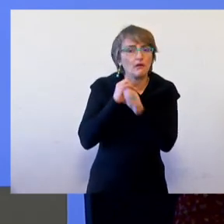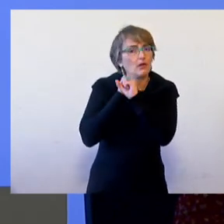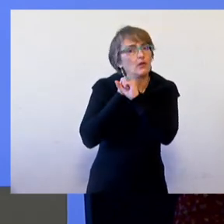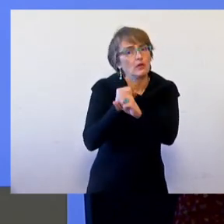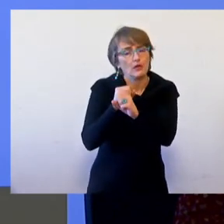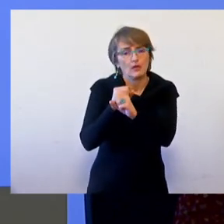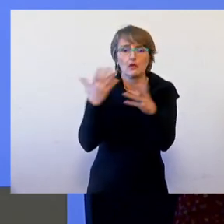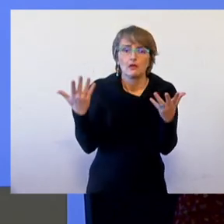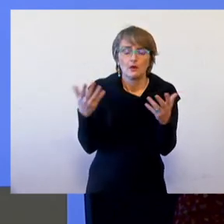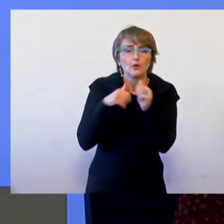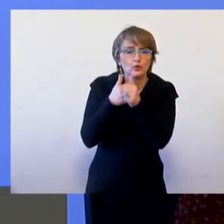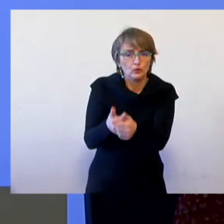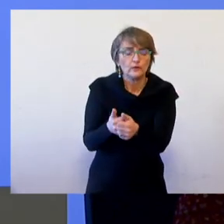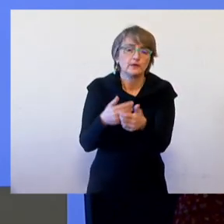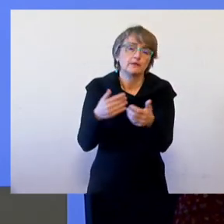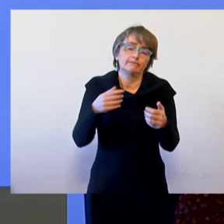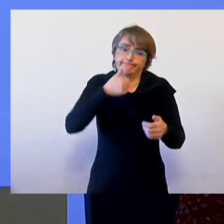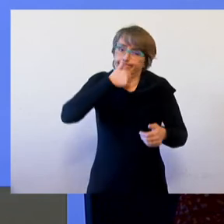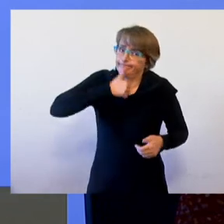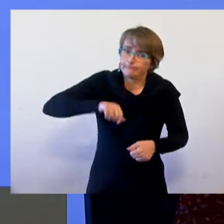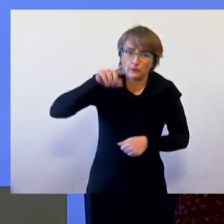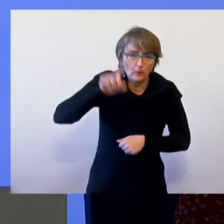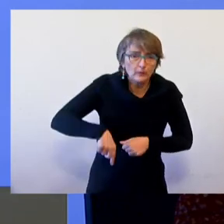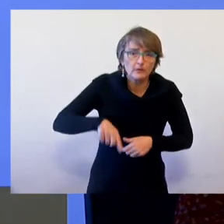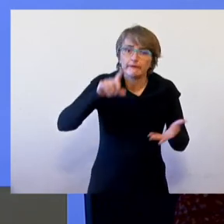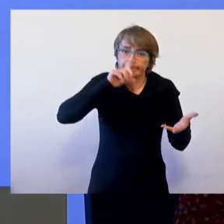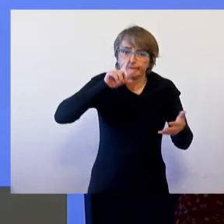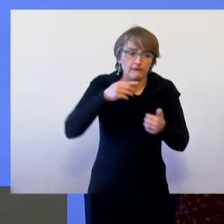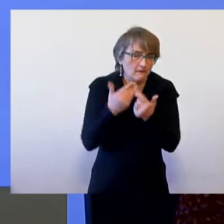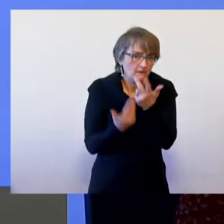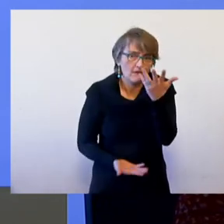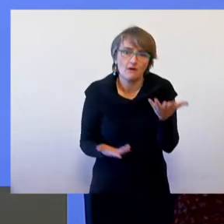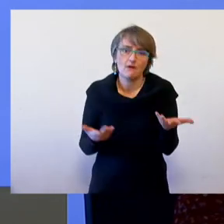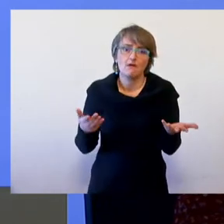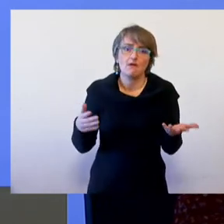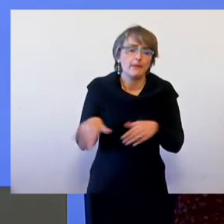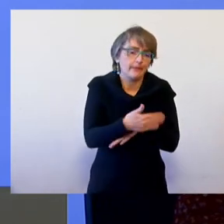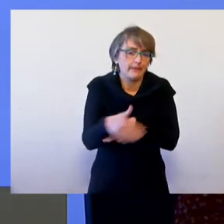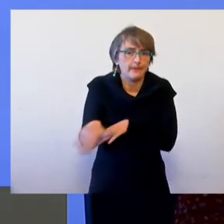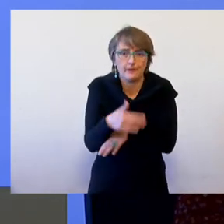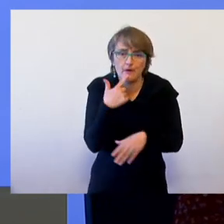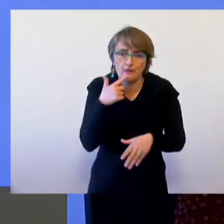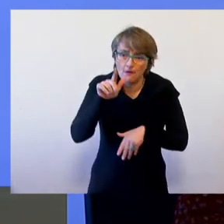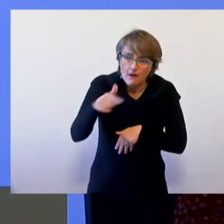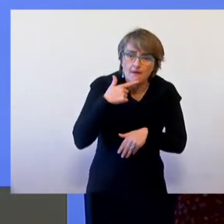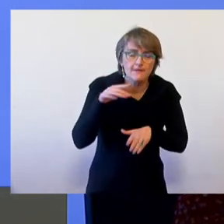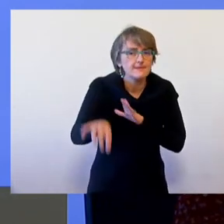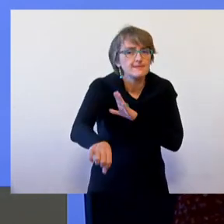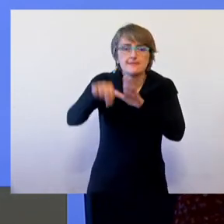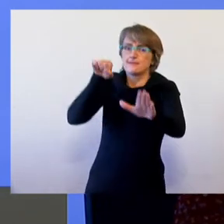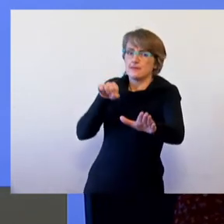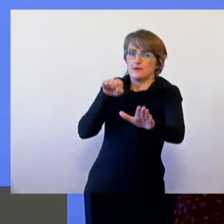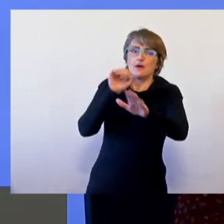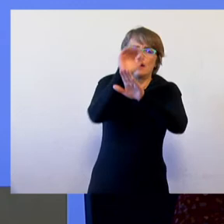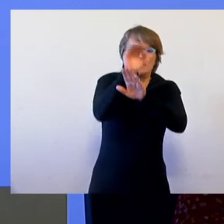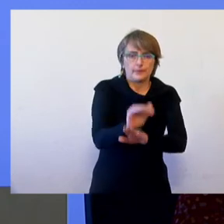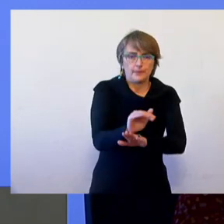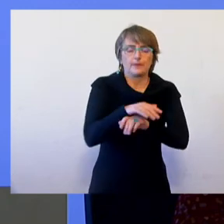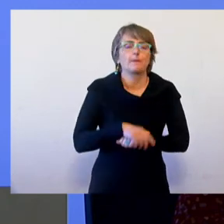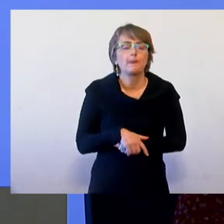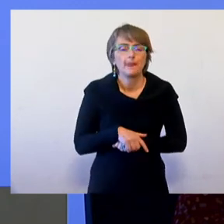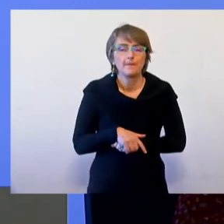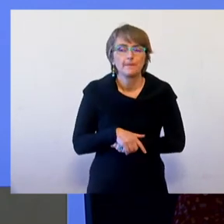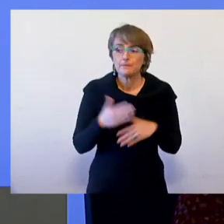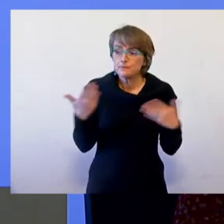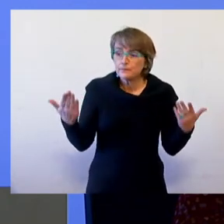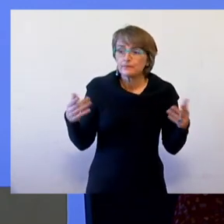accompagner quand elles sortent de la prostitution. C'est ce que nous faisons quand, avec le procureur de la République, il y a des logements